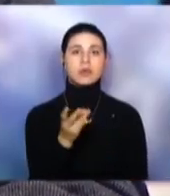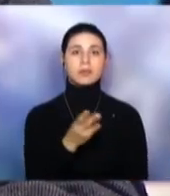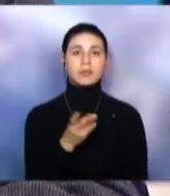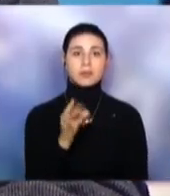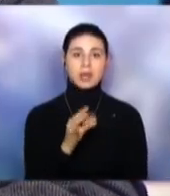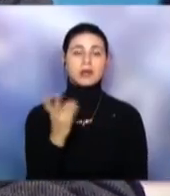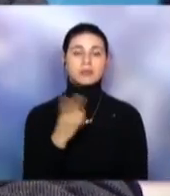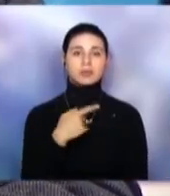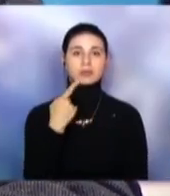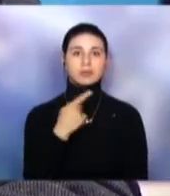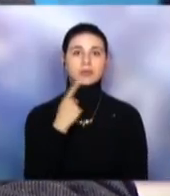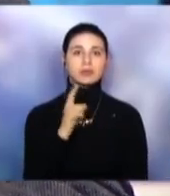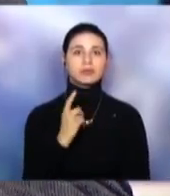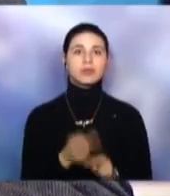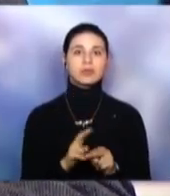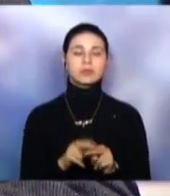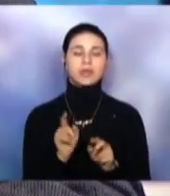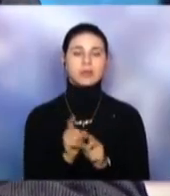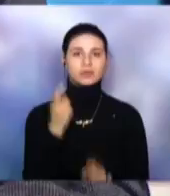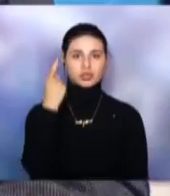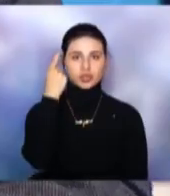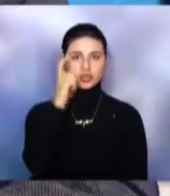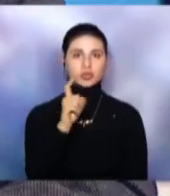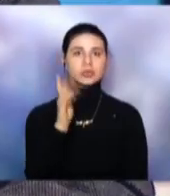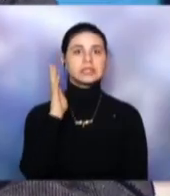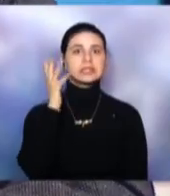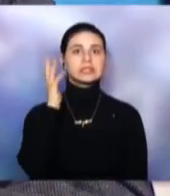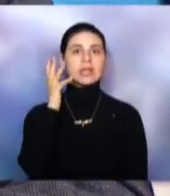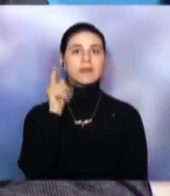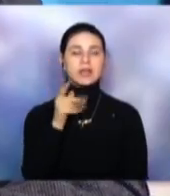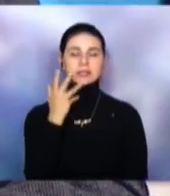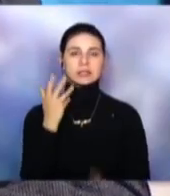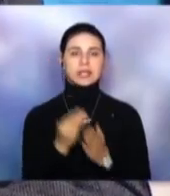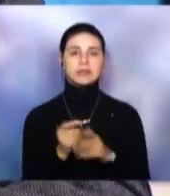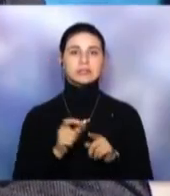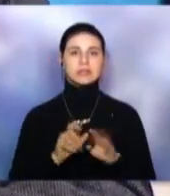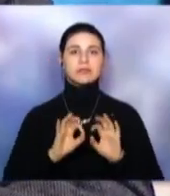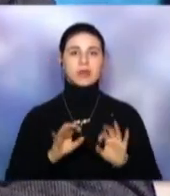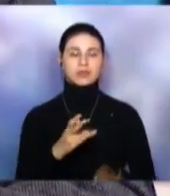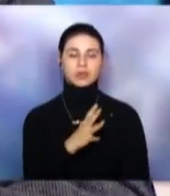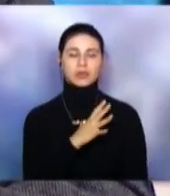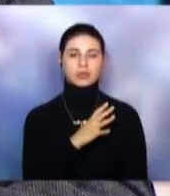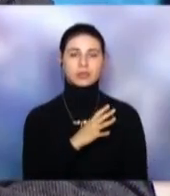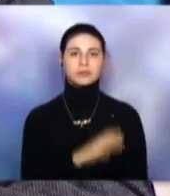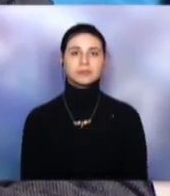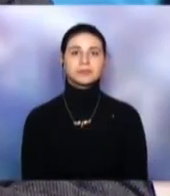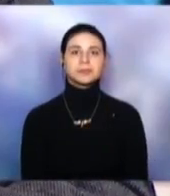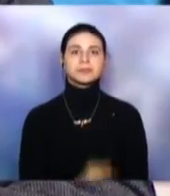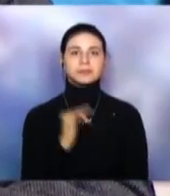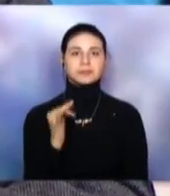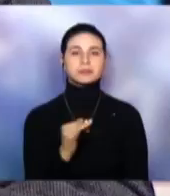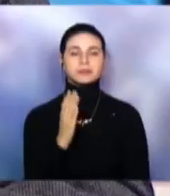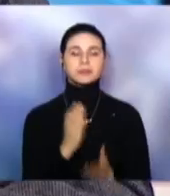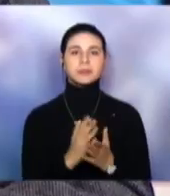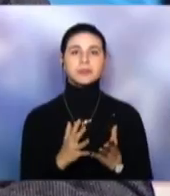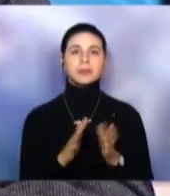წნევის ეგრეთ წოდებული რეზისტენტული ან ჯიუტი წნევას თავისი განმარტება აქვს, ასე რომ საინტერესოა უფრო